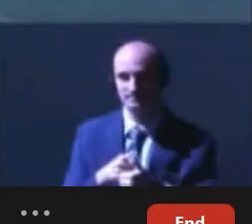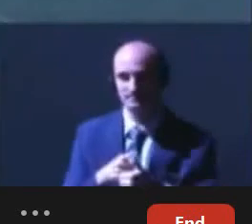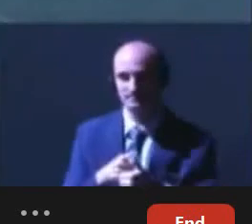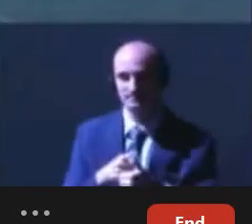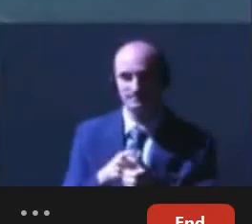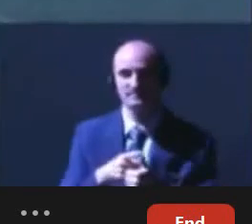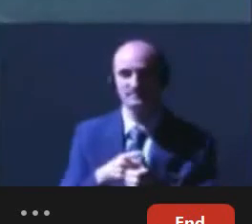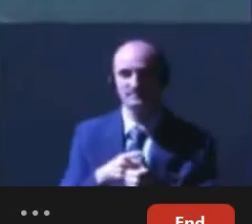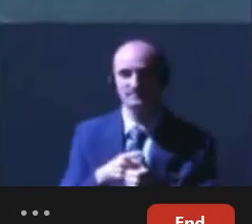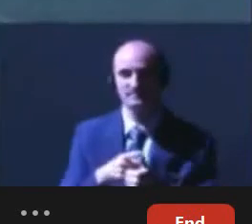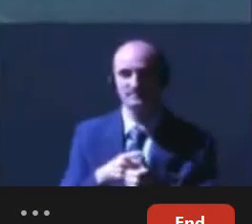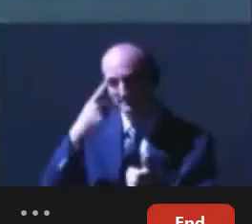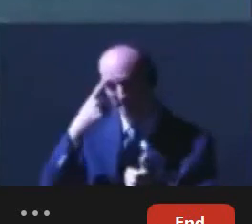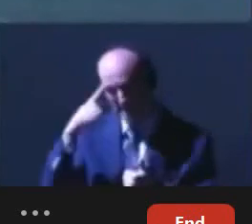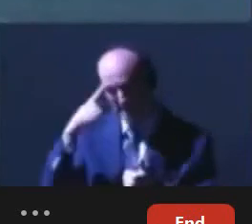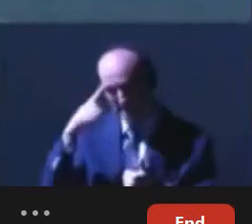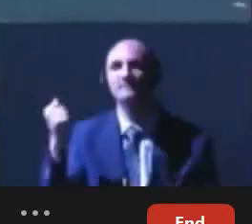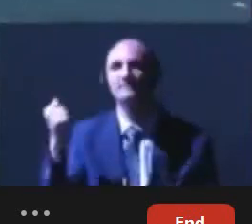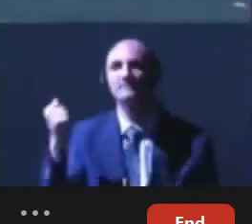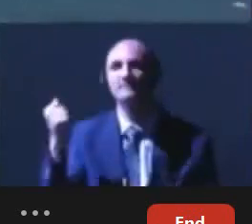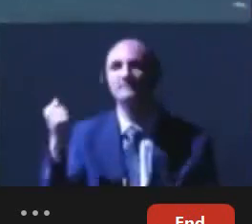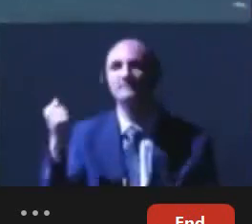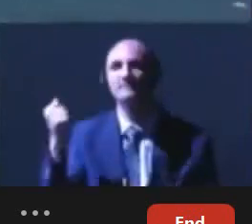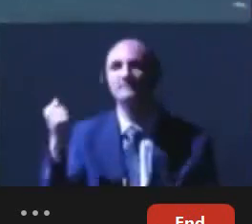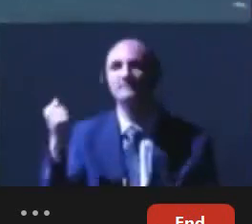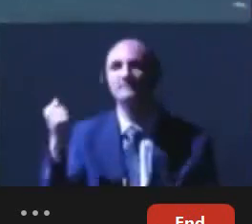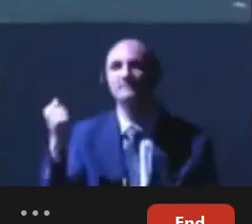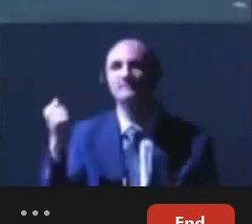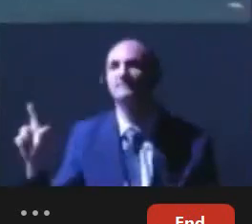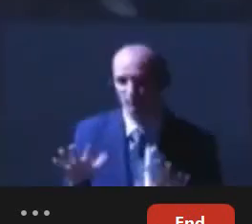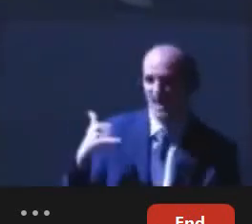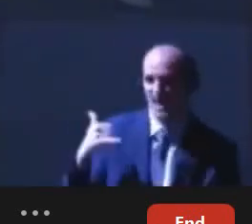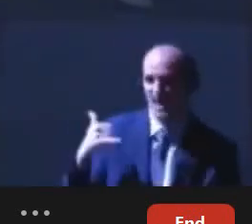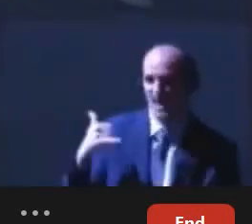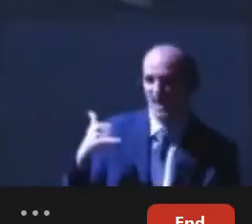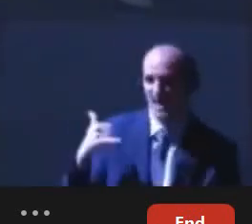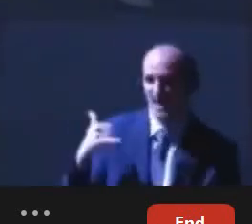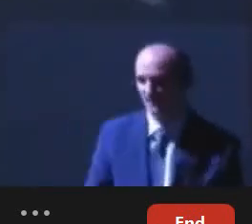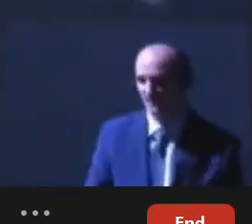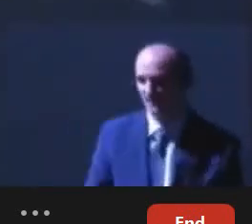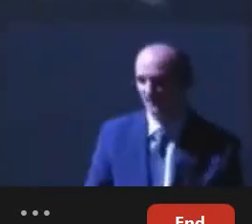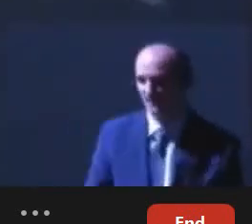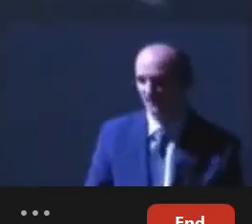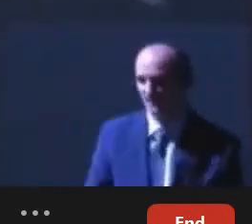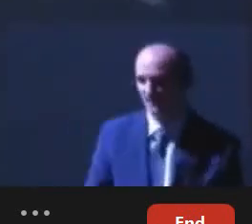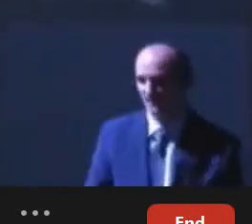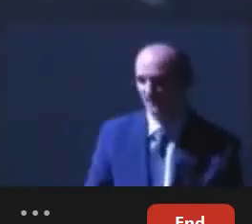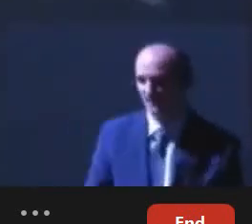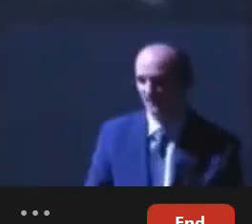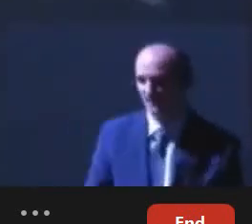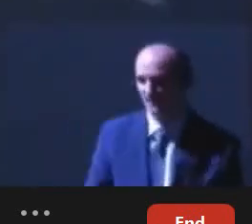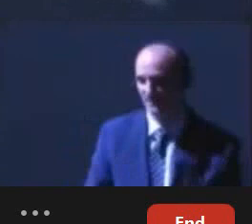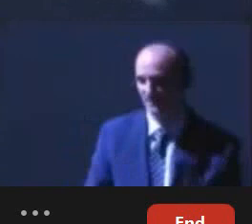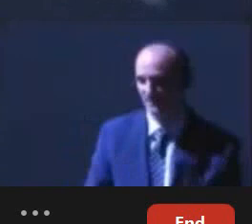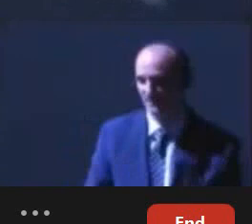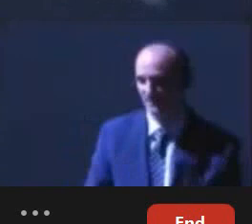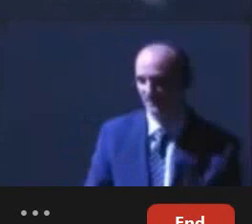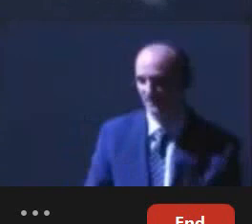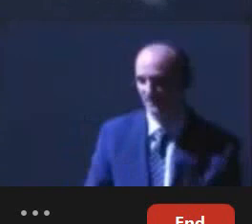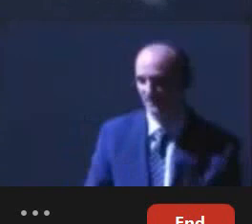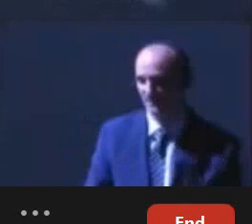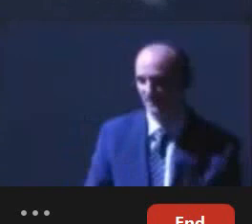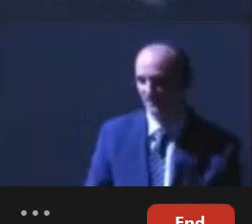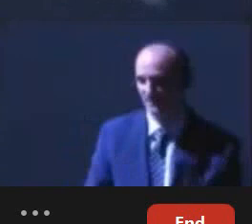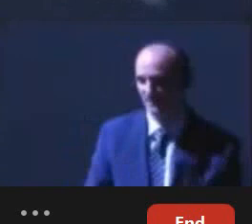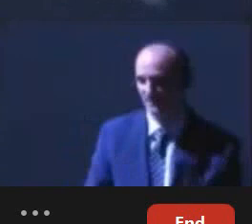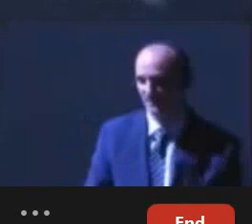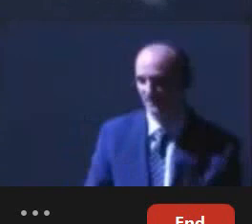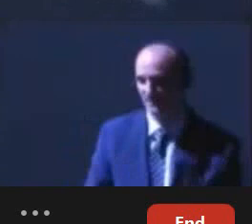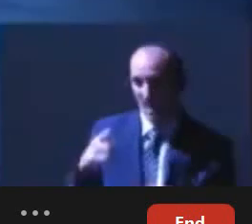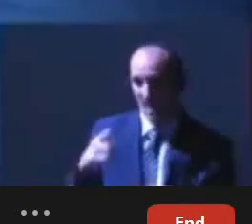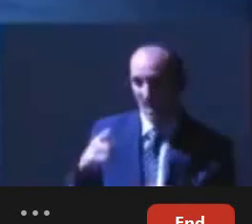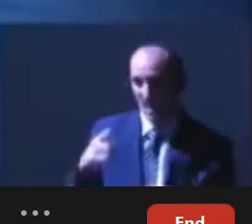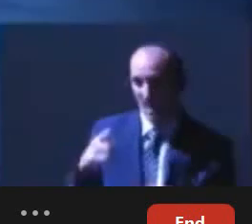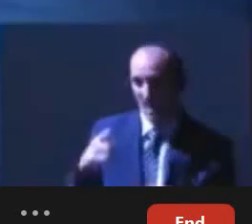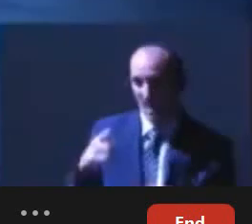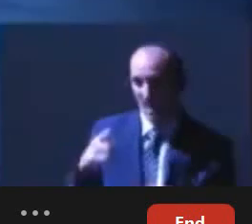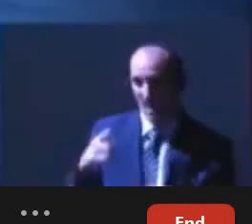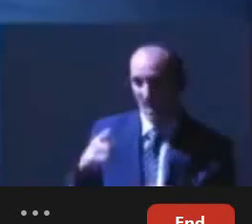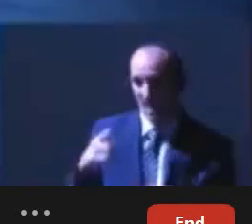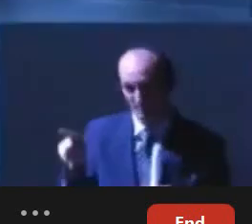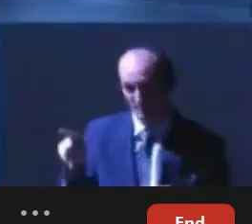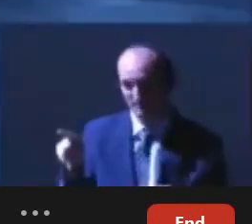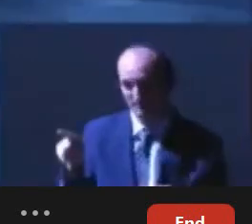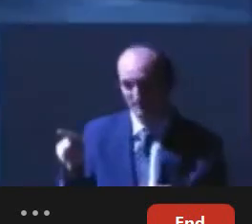người đấy tất nhiên là đã nhìn thấy tất cả. những gì mà đang diễn ra, như